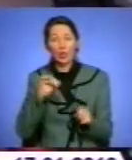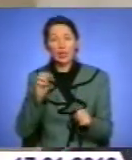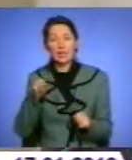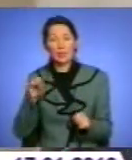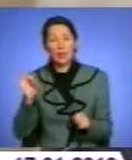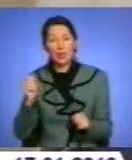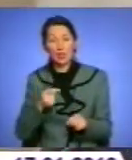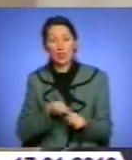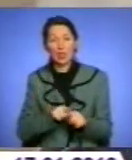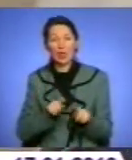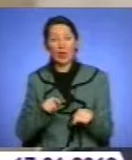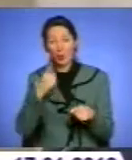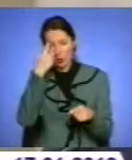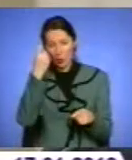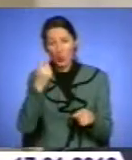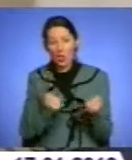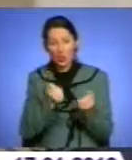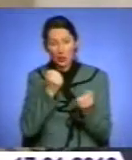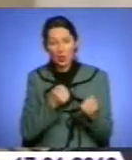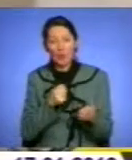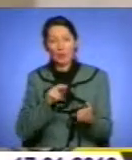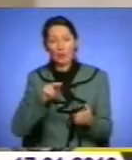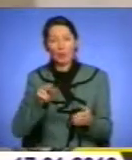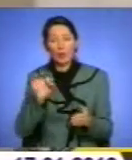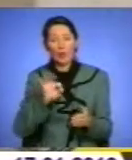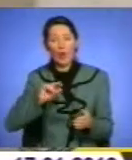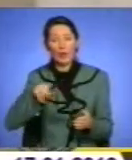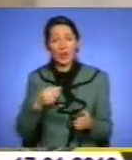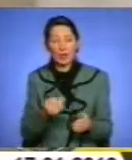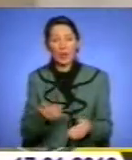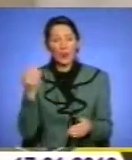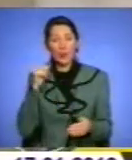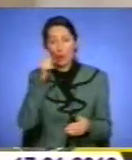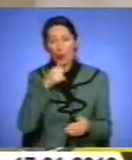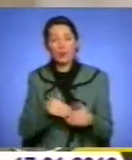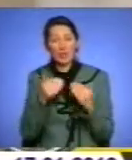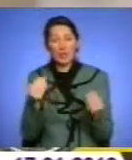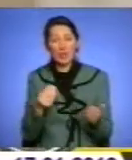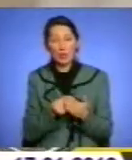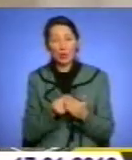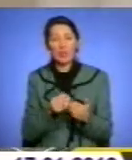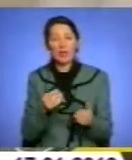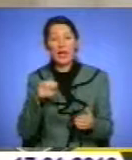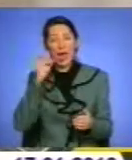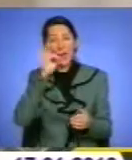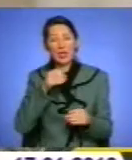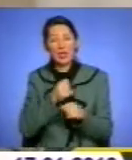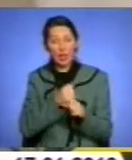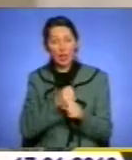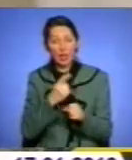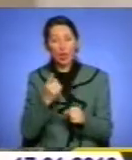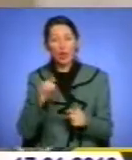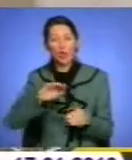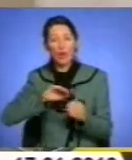виклики. Щодо якості медичної допомоги, то торік збільшено фінансування на медикаменти на один виклик швидкої